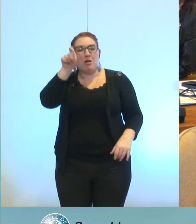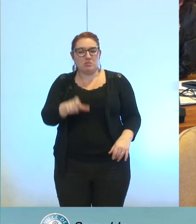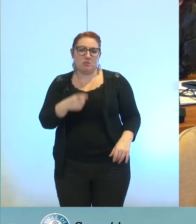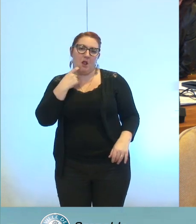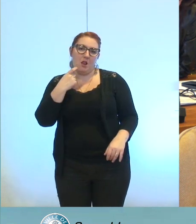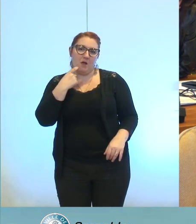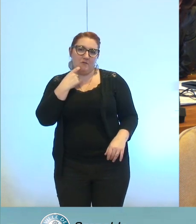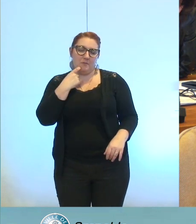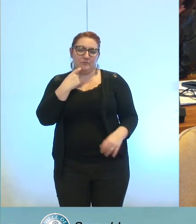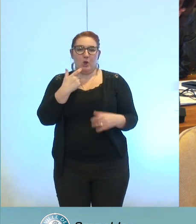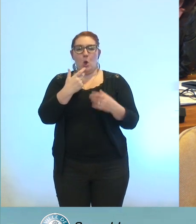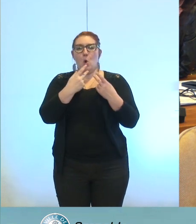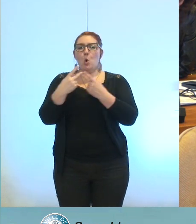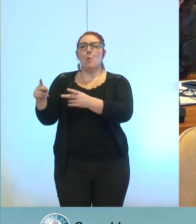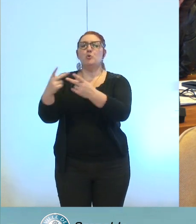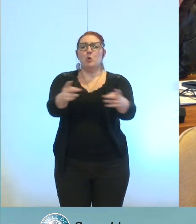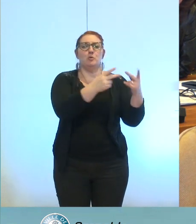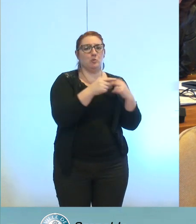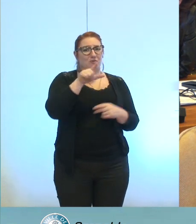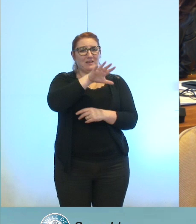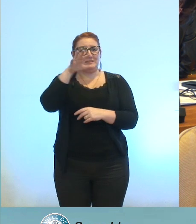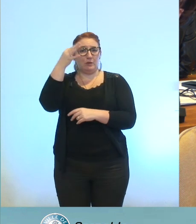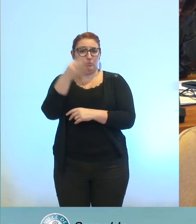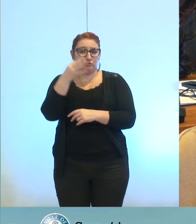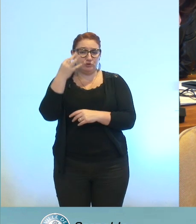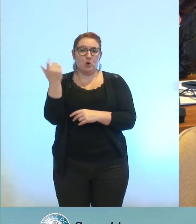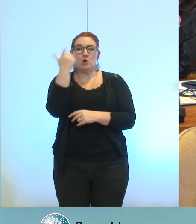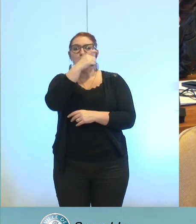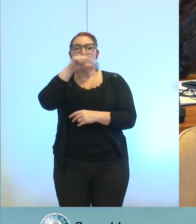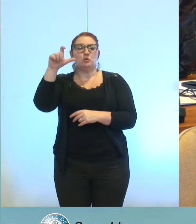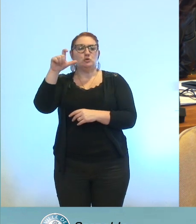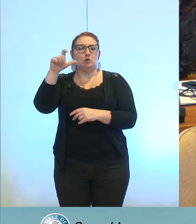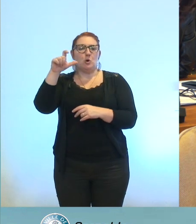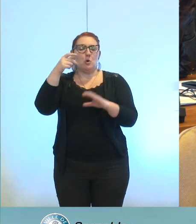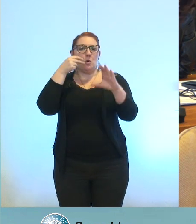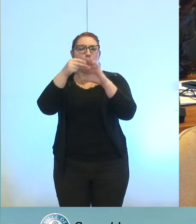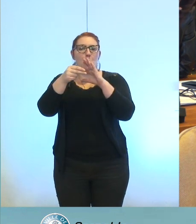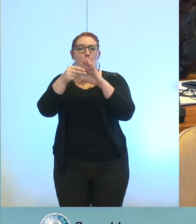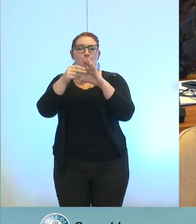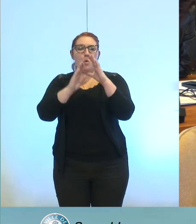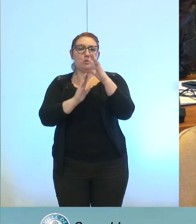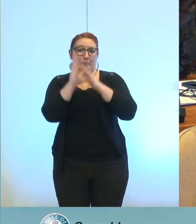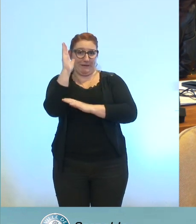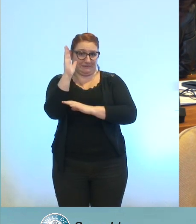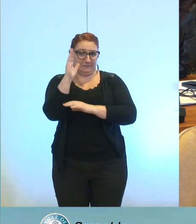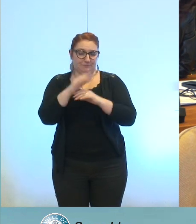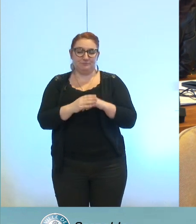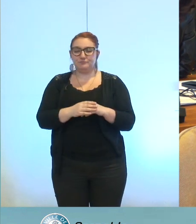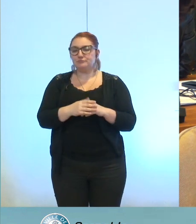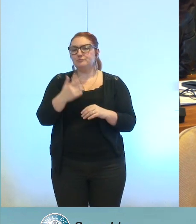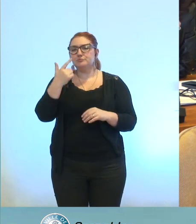de des communes le coût est supérieur à 200 €. donc on voit que dans dans ce point très